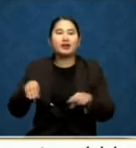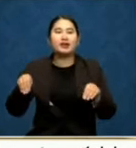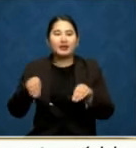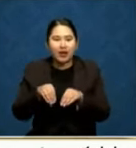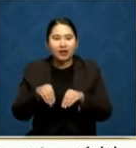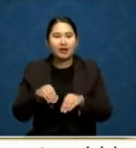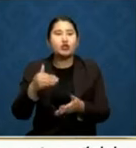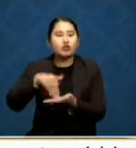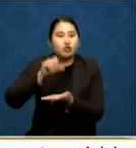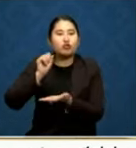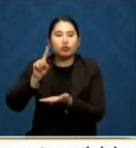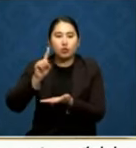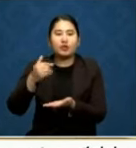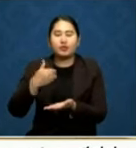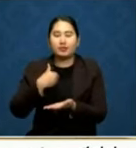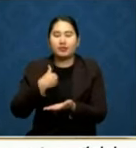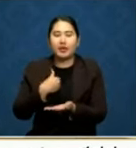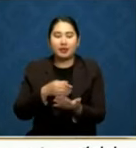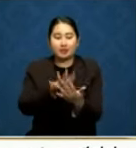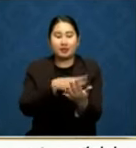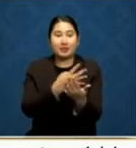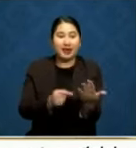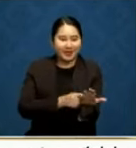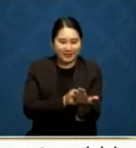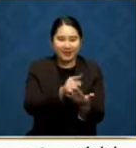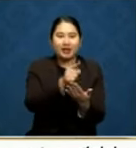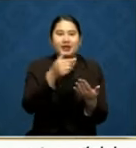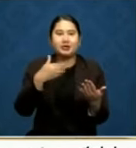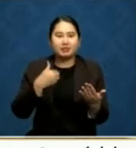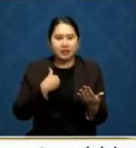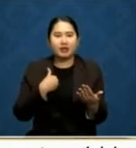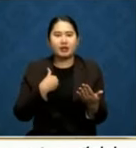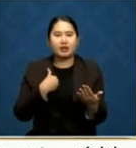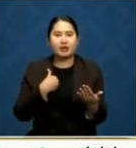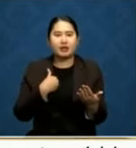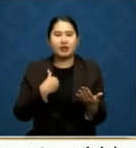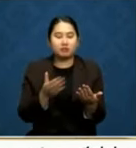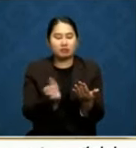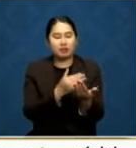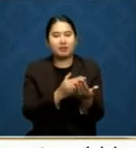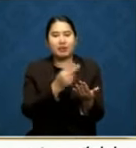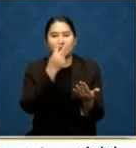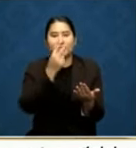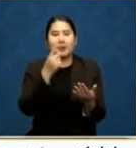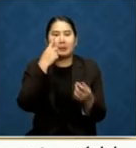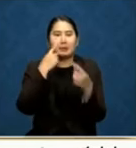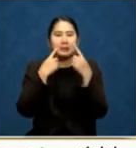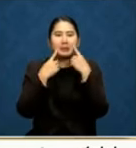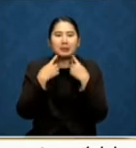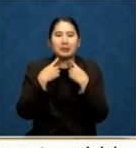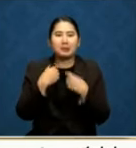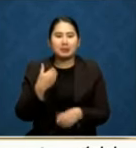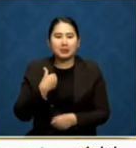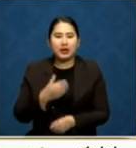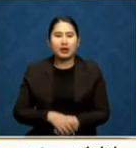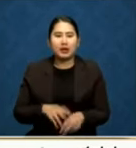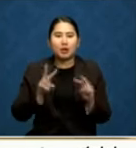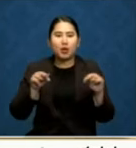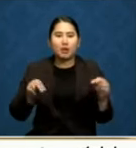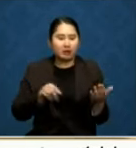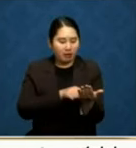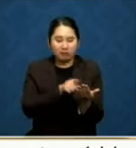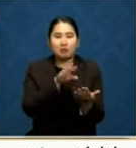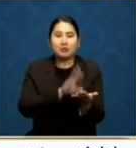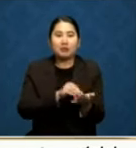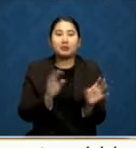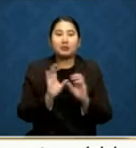ๆ มีศูนยดวยนะครับมีอยู่ใแผนที่ของท่านเลย ผมเปิดเห็นแล้น๐าตาทับนวรวงนลนบุรีไมมีใแผน